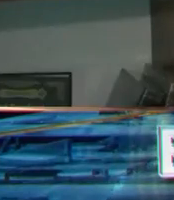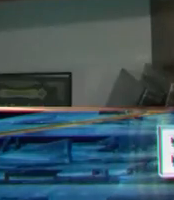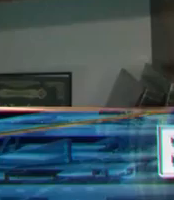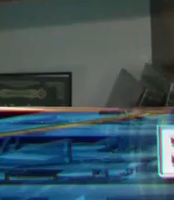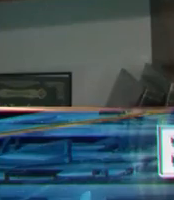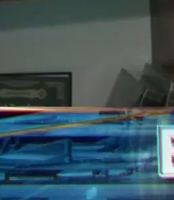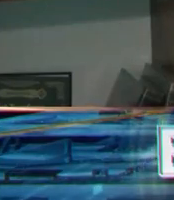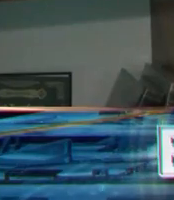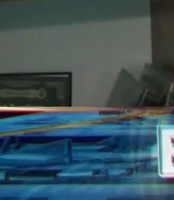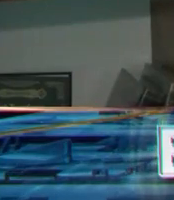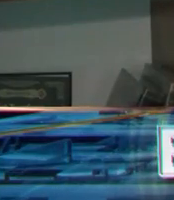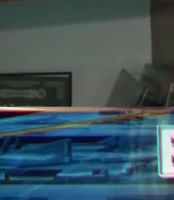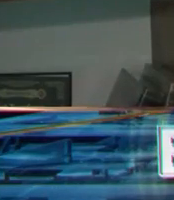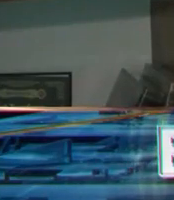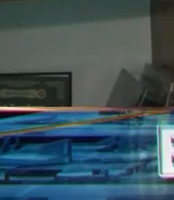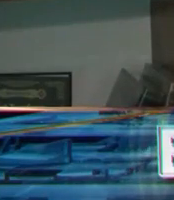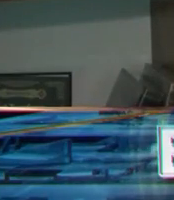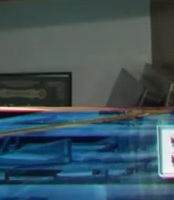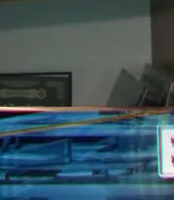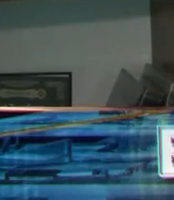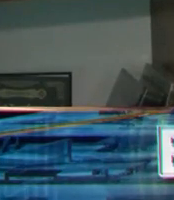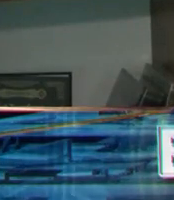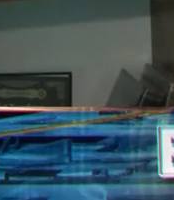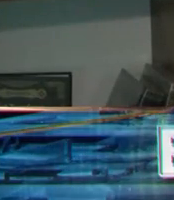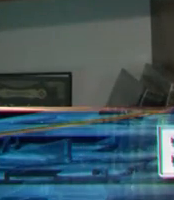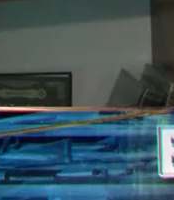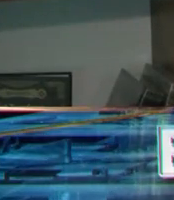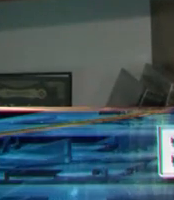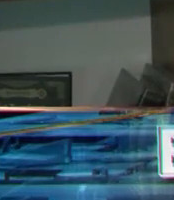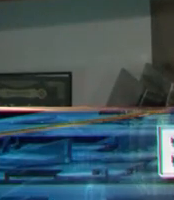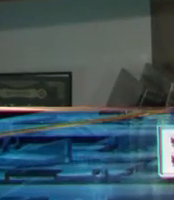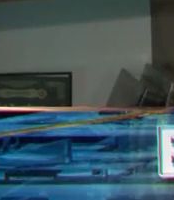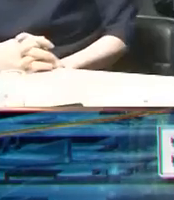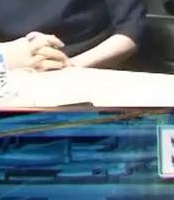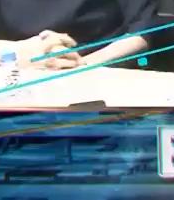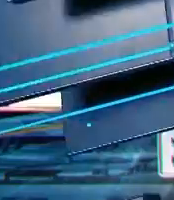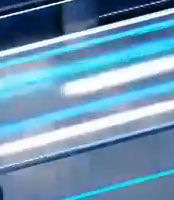Дыбыстық жүйеміздегі өзінше ерекше дыбыстарды танып білуге көмектеседі.